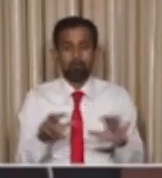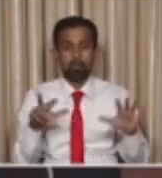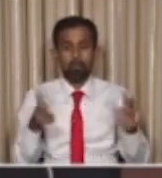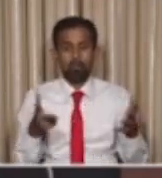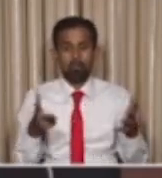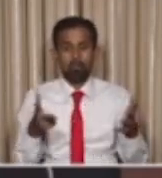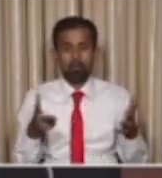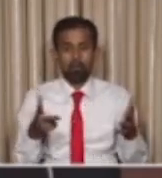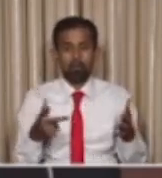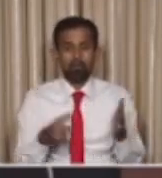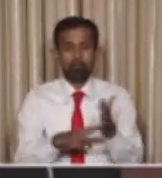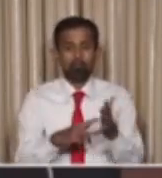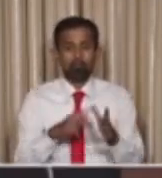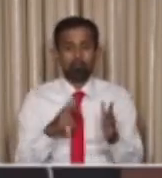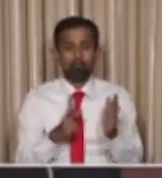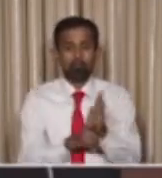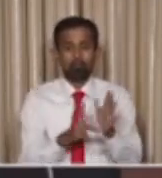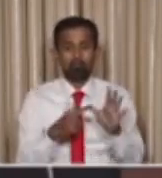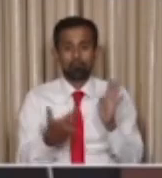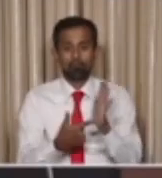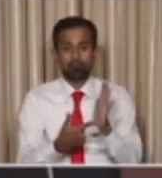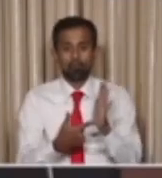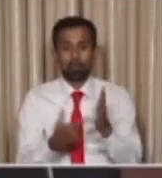බිලියන 800ක වැඩ බද්ද අවශ්‍ය කෙරුවා.